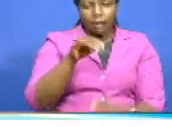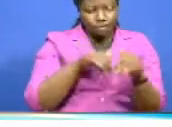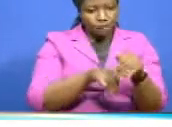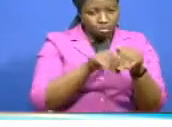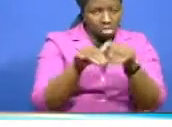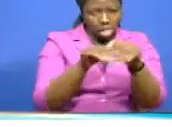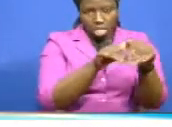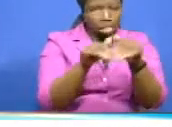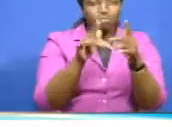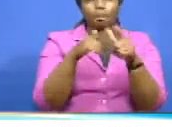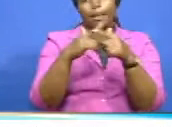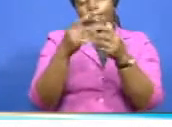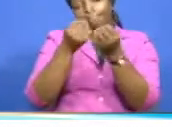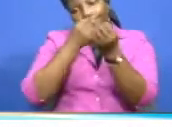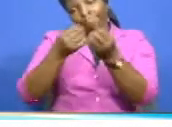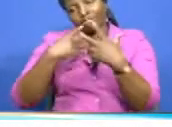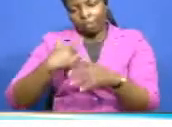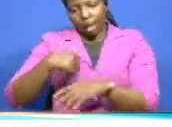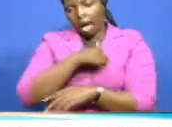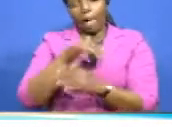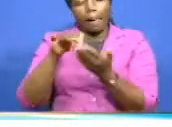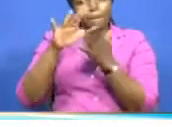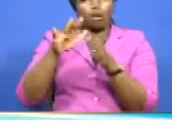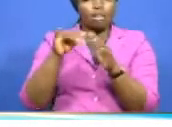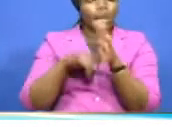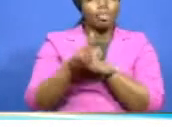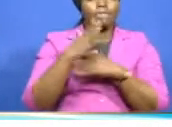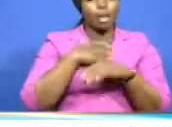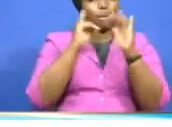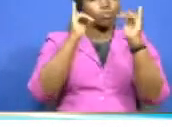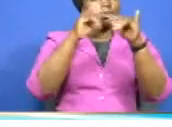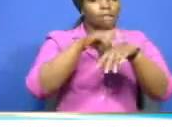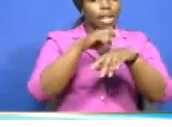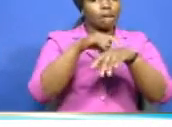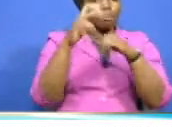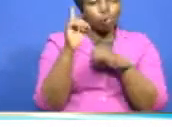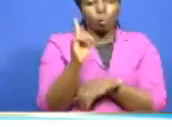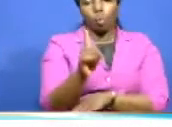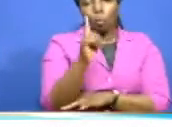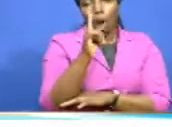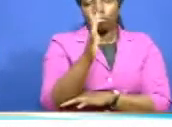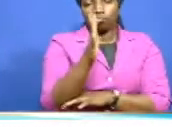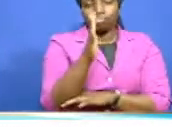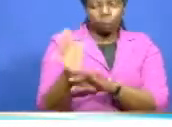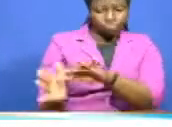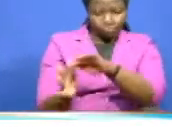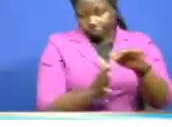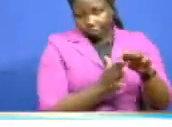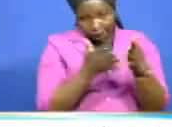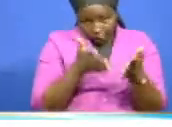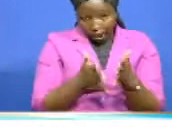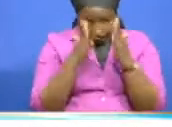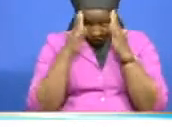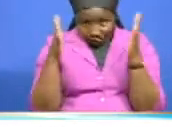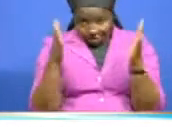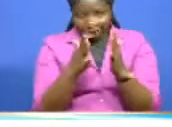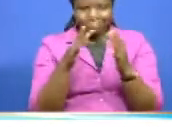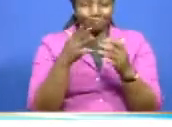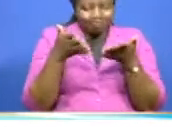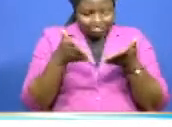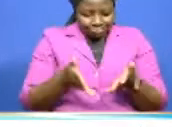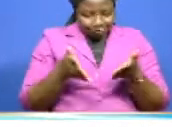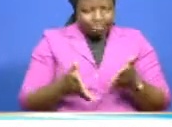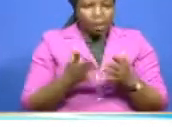atakuwa anatupa maelezo zaidi kwenye taarifa zetu mwendo wa saa 7 kamili. Lakini hapa tukirejea kwenye studio, mtazamaji, tulikuwa